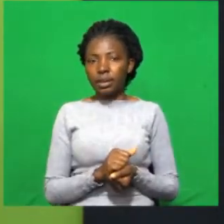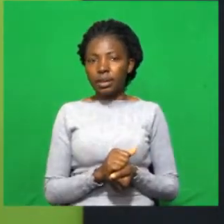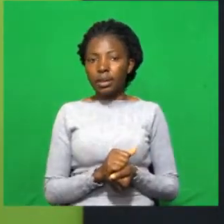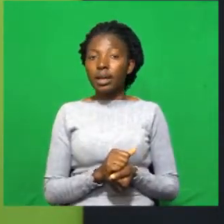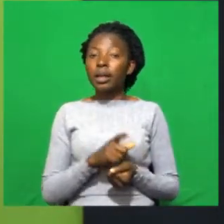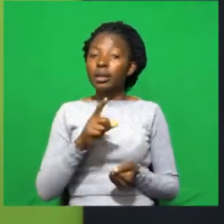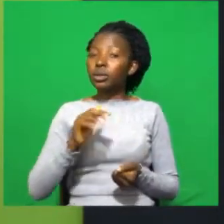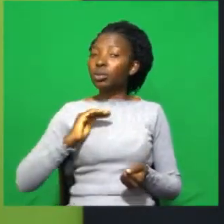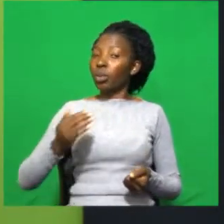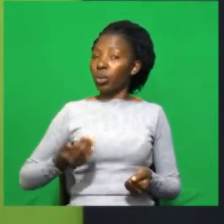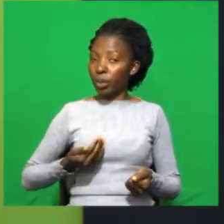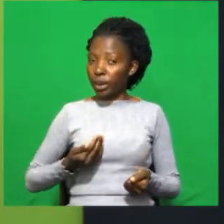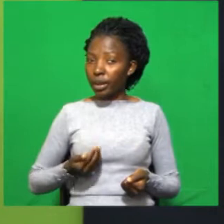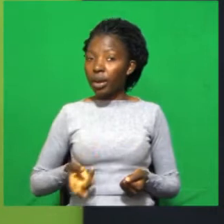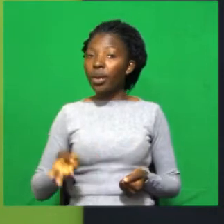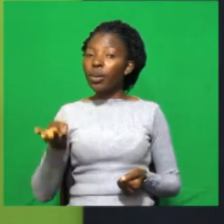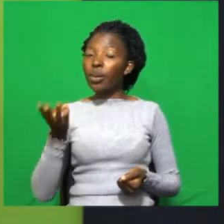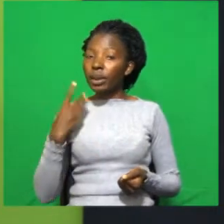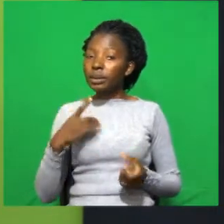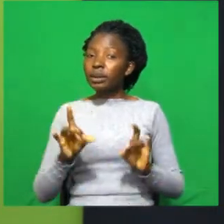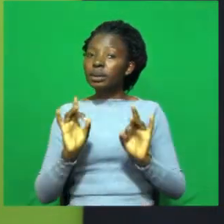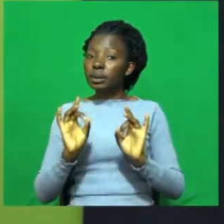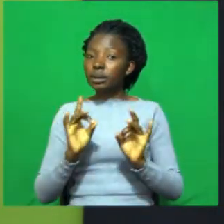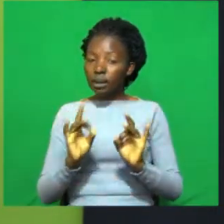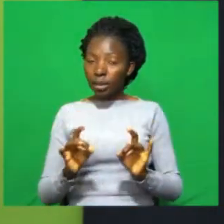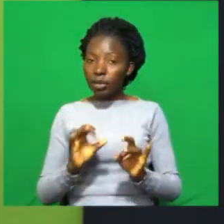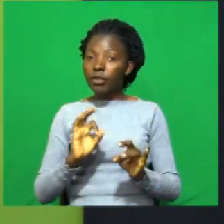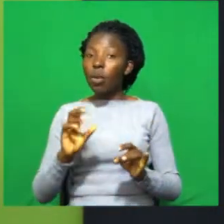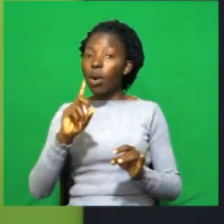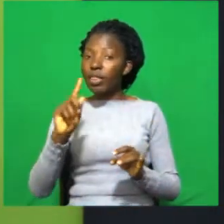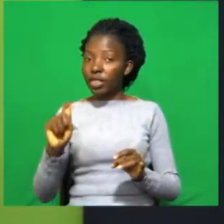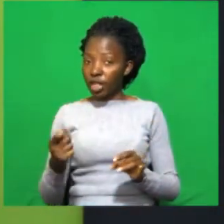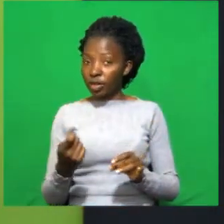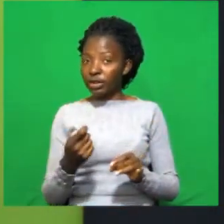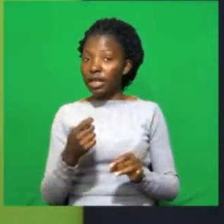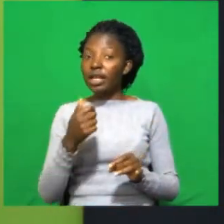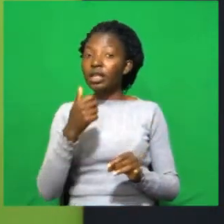futi kuchengetwa kwemukadzi uyu ikati akachengetwa for